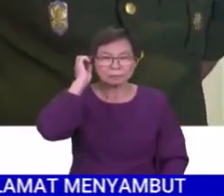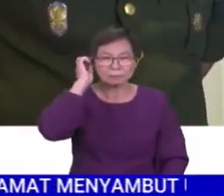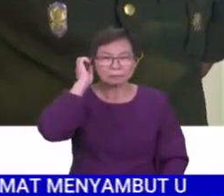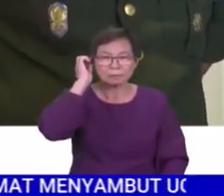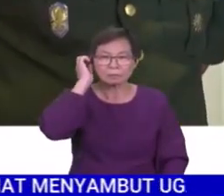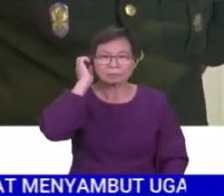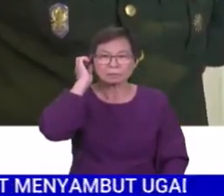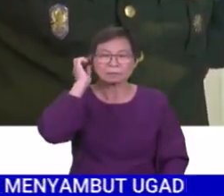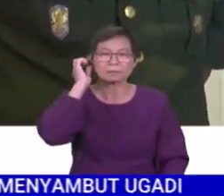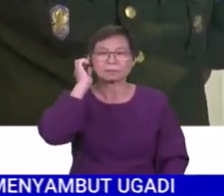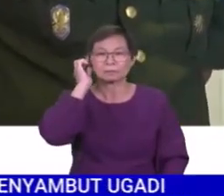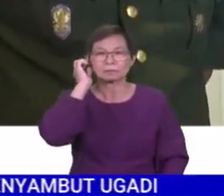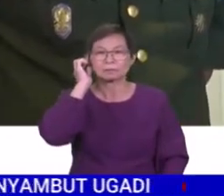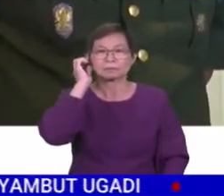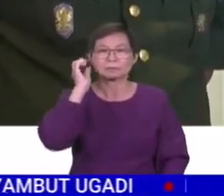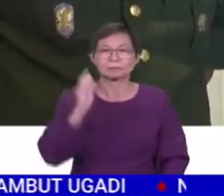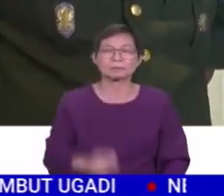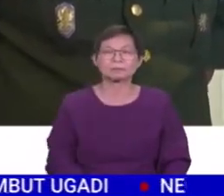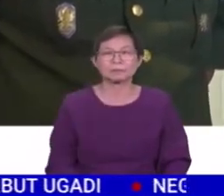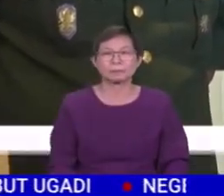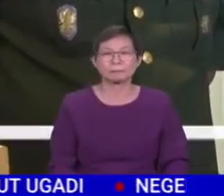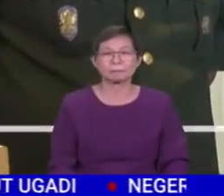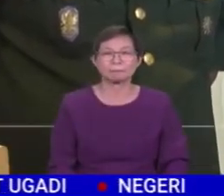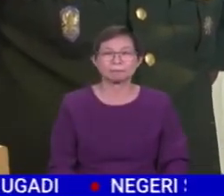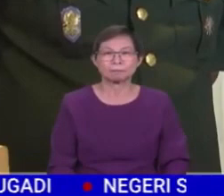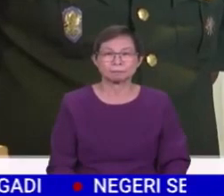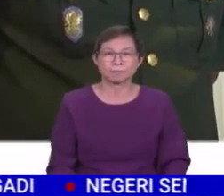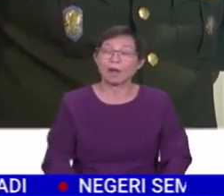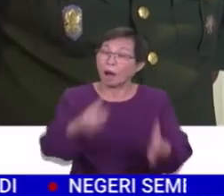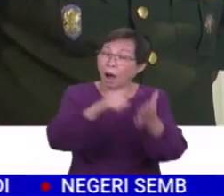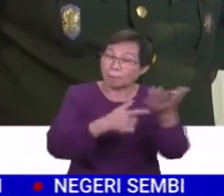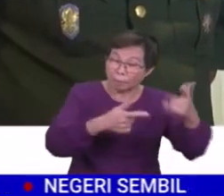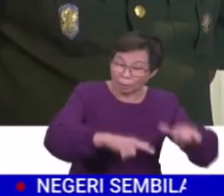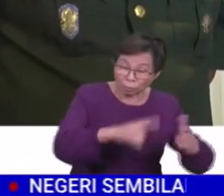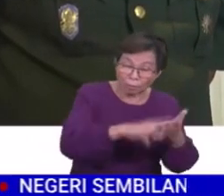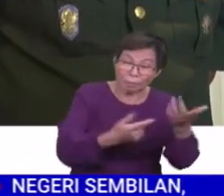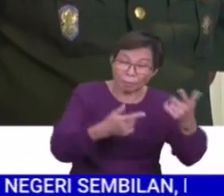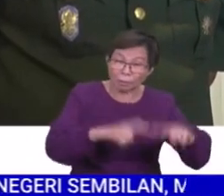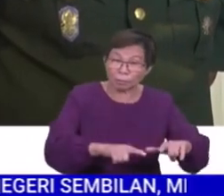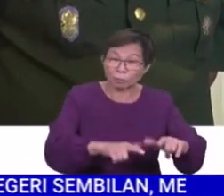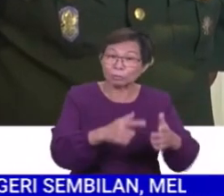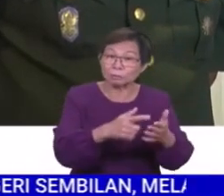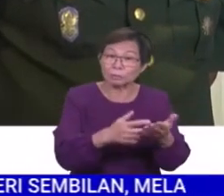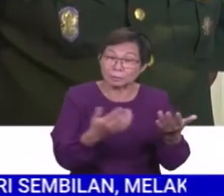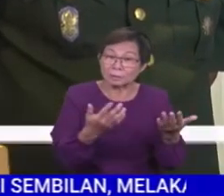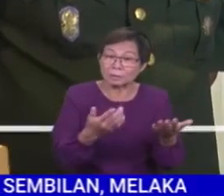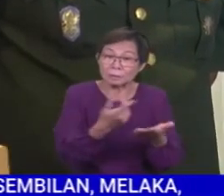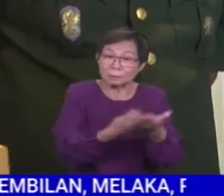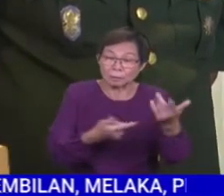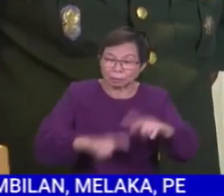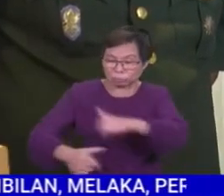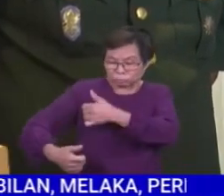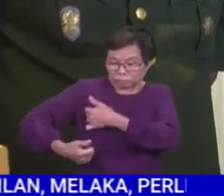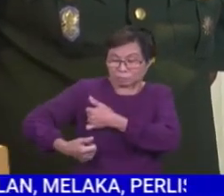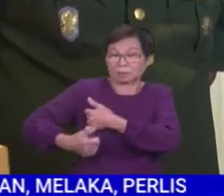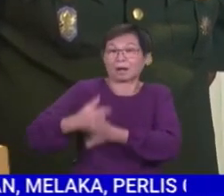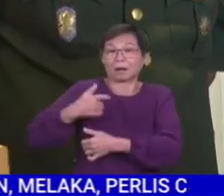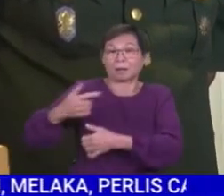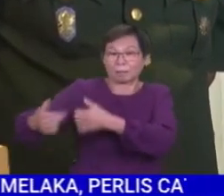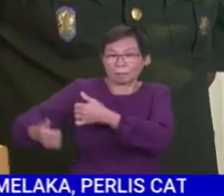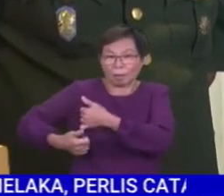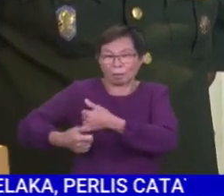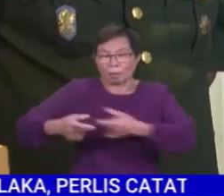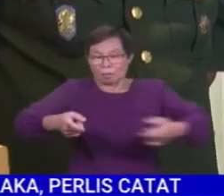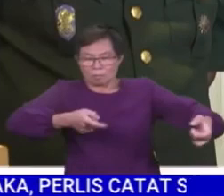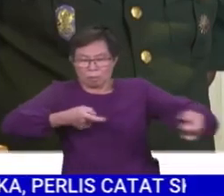Ini kita memang dah jangka. Oleh yang demikian, apa yang berlaku sekarang ini dari pihak tentera,